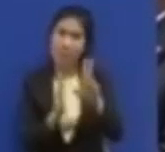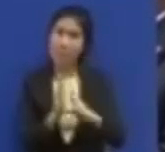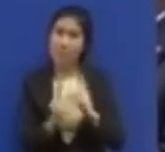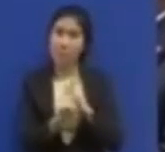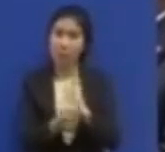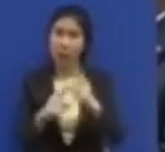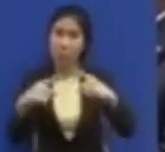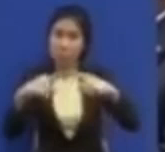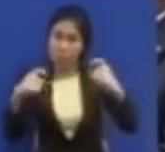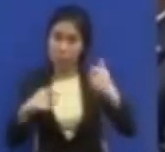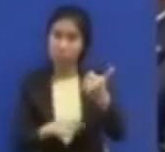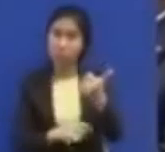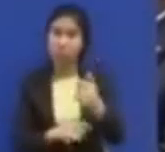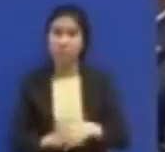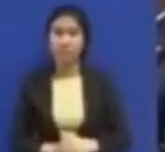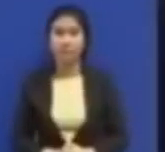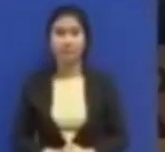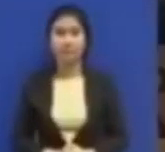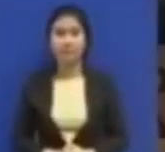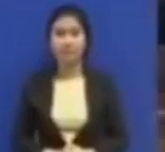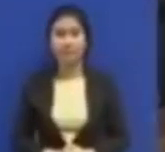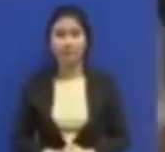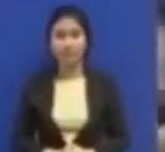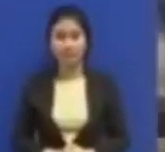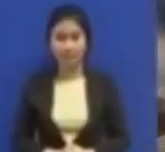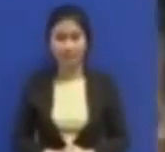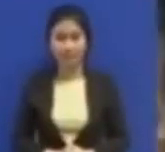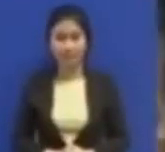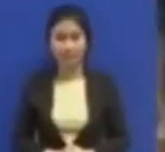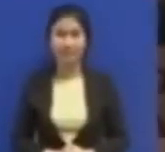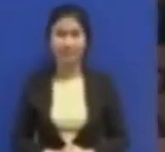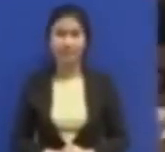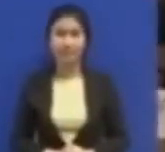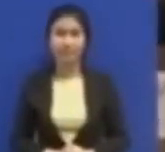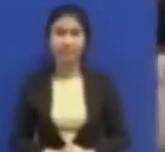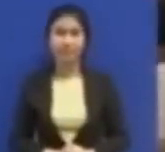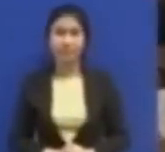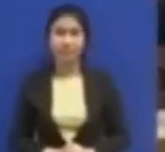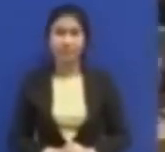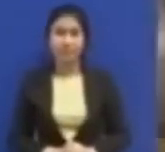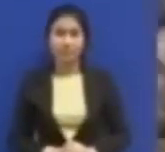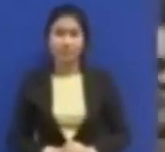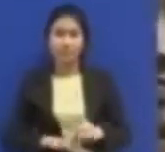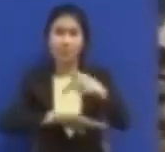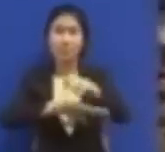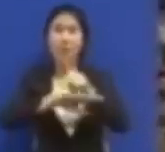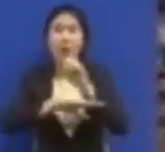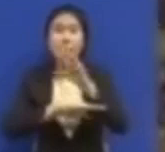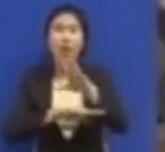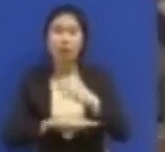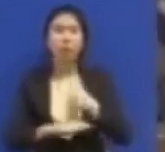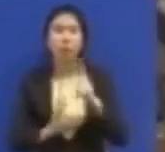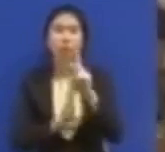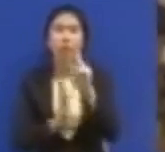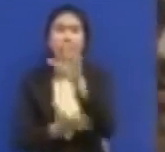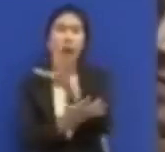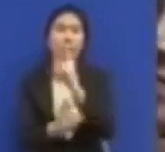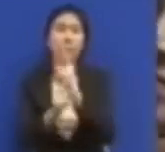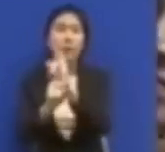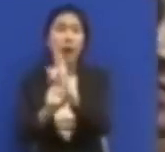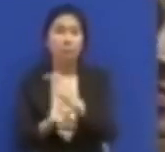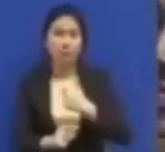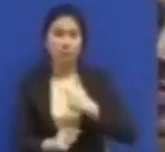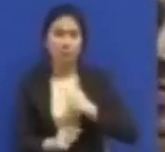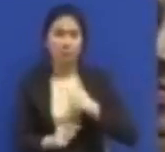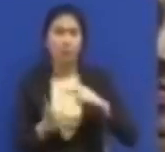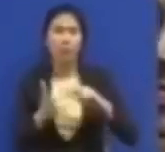ใดครับขอบคุณครับ ครับก็ตามข้อบังคับผมก็เลยเปิดโอกาสให้อภิป